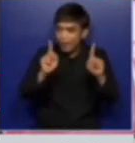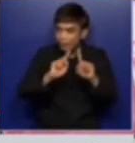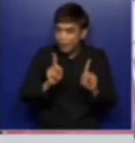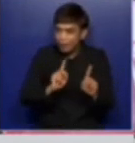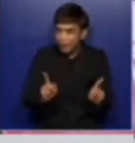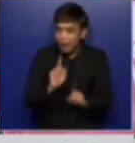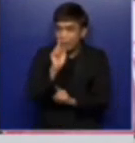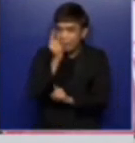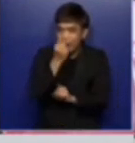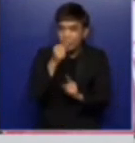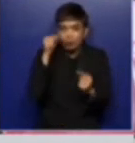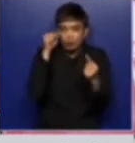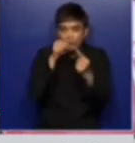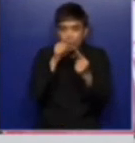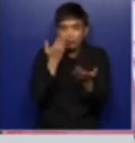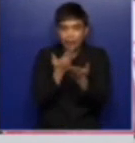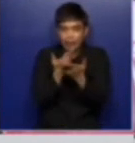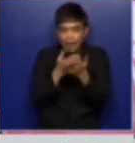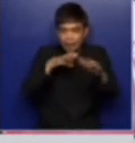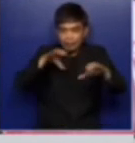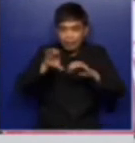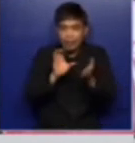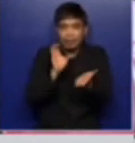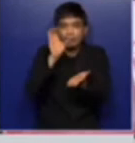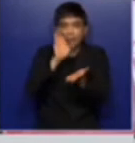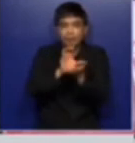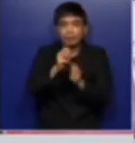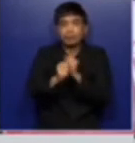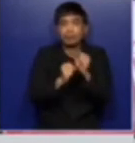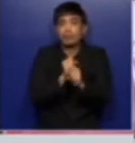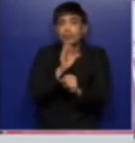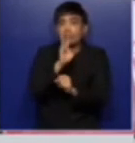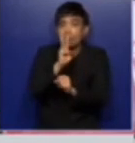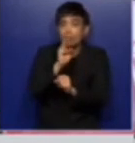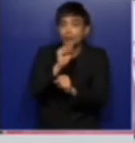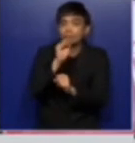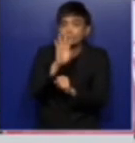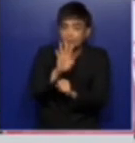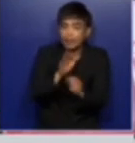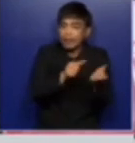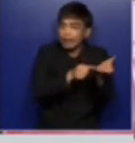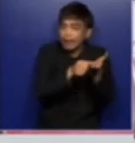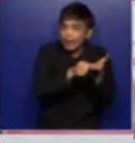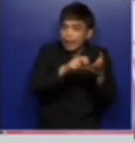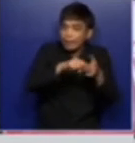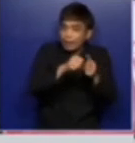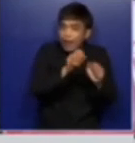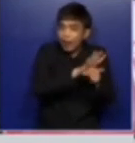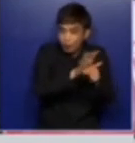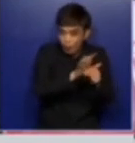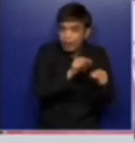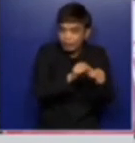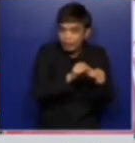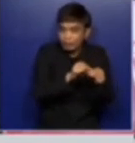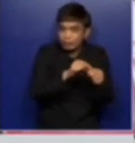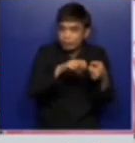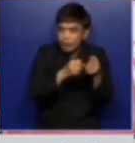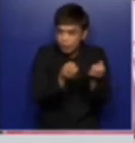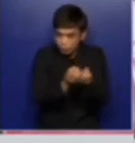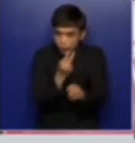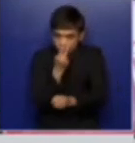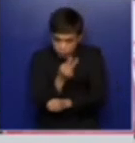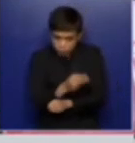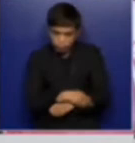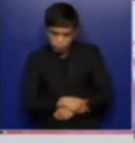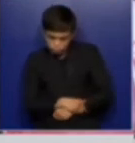ปี64ในการแก้ไขปัญหาไวรัสโควิดด้วยเช่นกันแต่ผมเห็นว่าผิดฝา